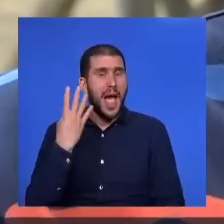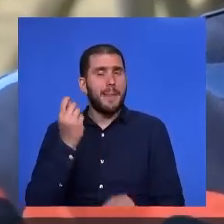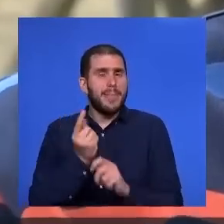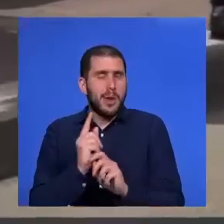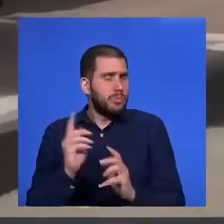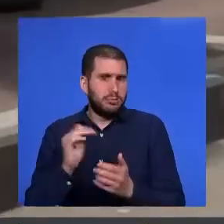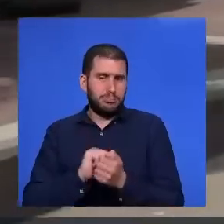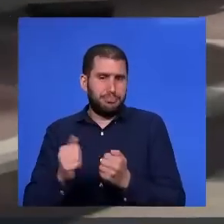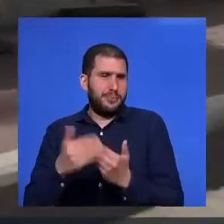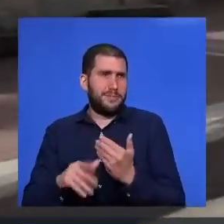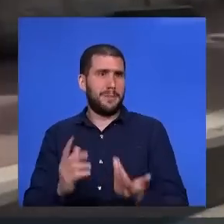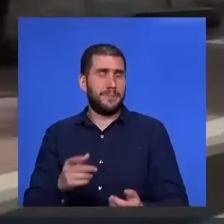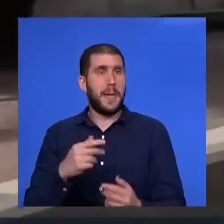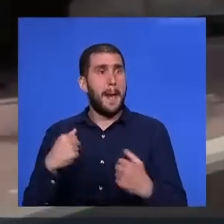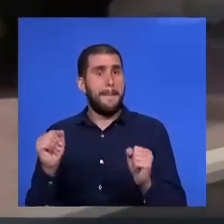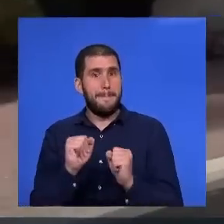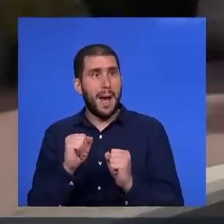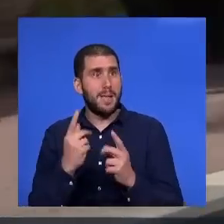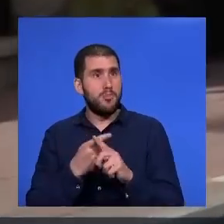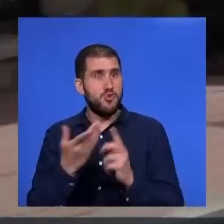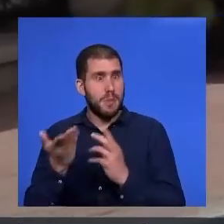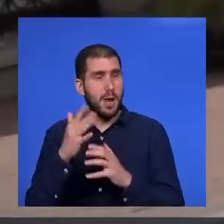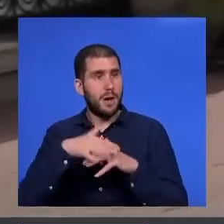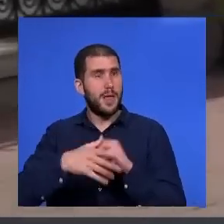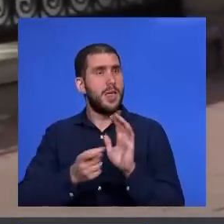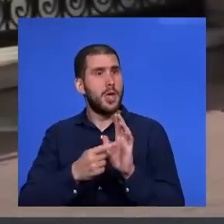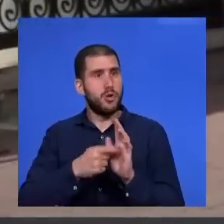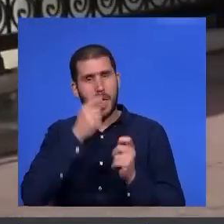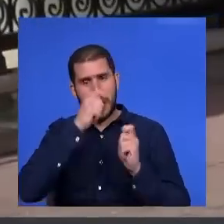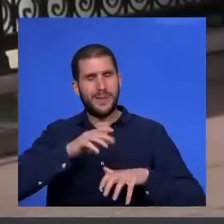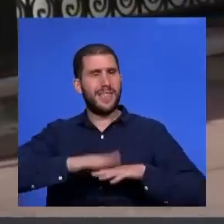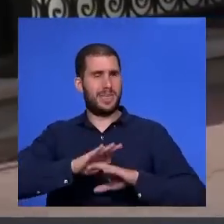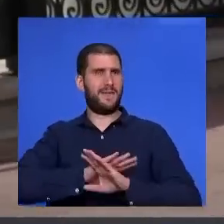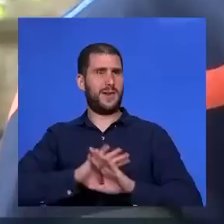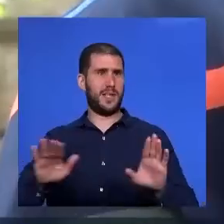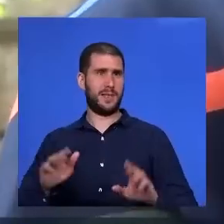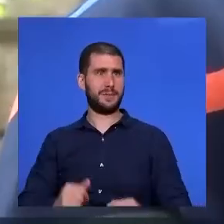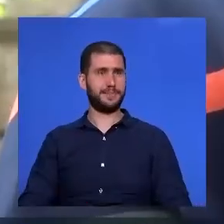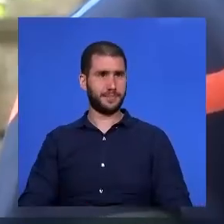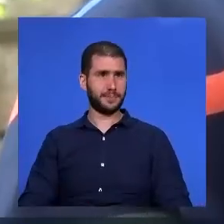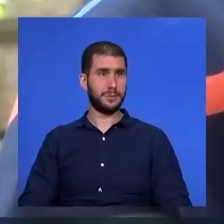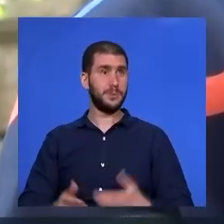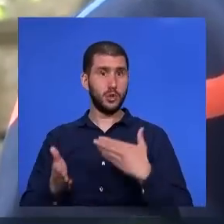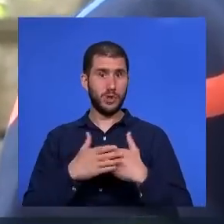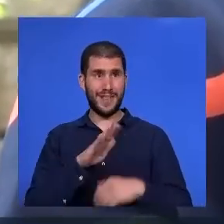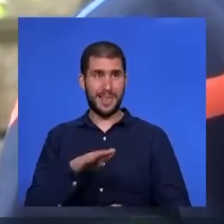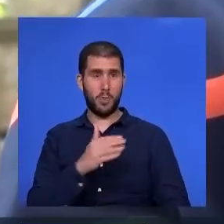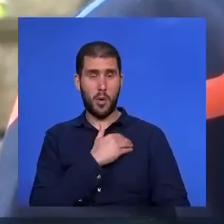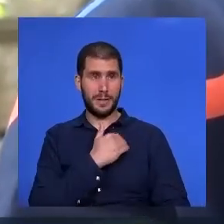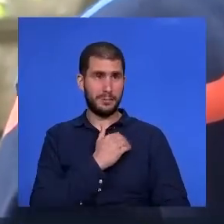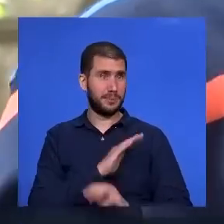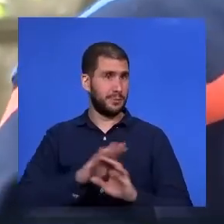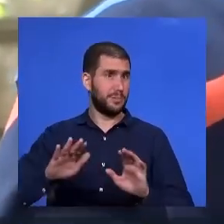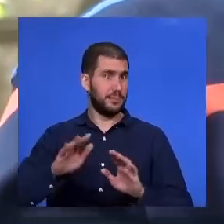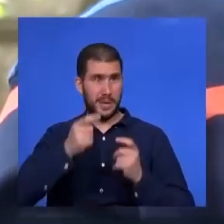ובזה נגמר. הפחד בקרב בני המשפחה הוביל אותם לדרוש ממנו לעזוב את התפקיד. אשתי ואני, הילדים שלי אומרים לי,